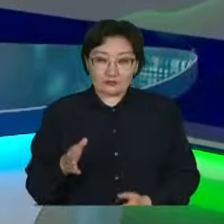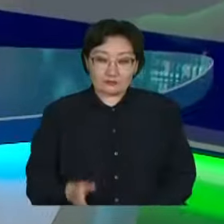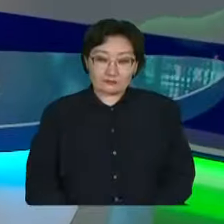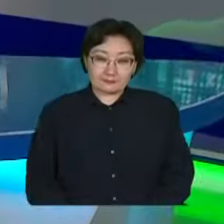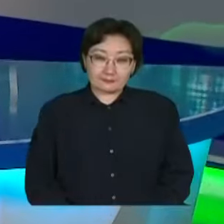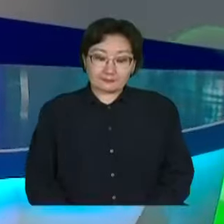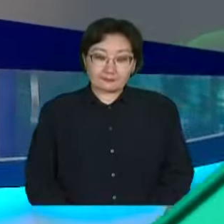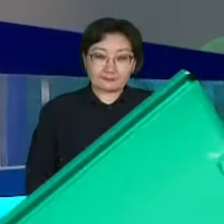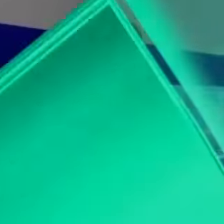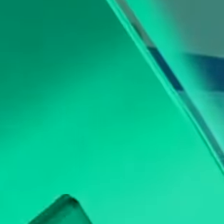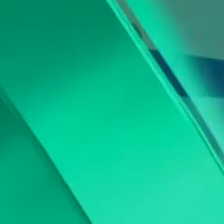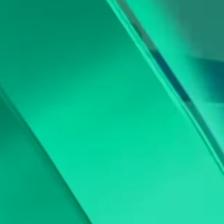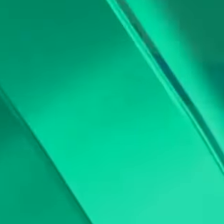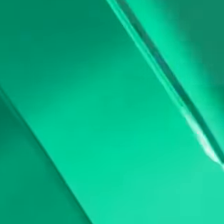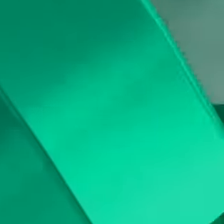көретіндеріңіз.